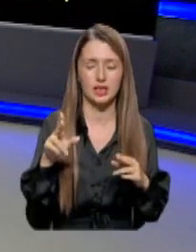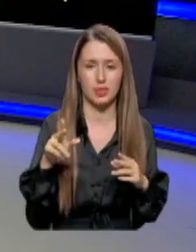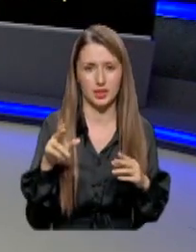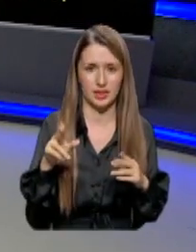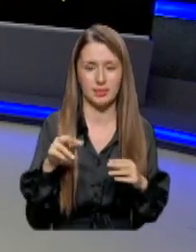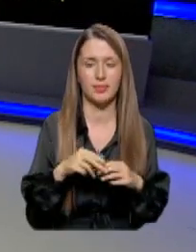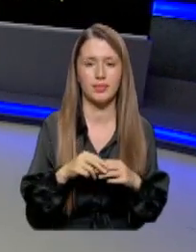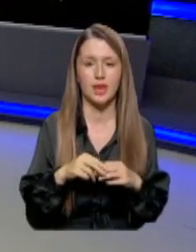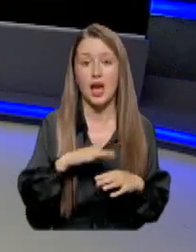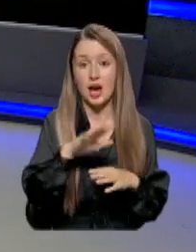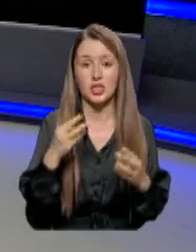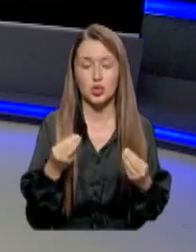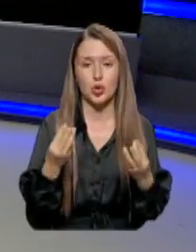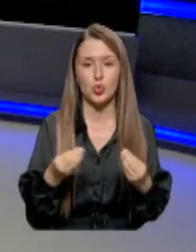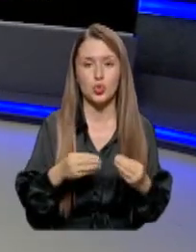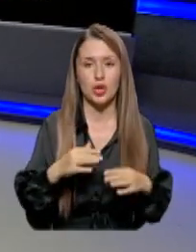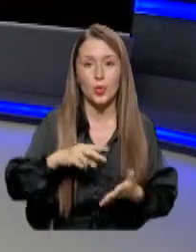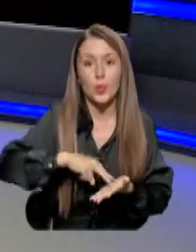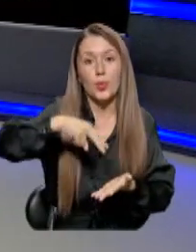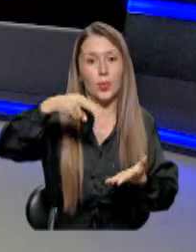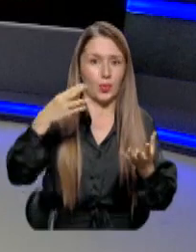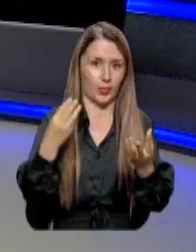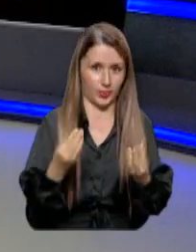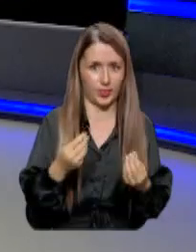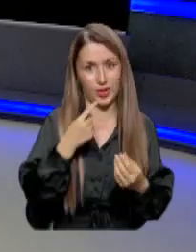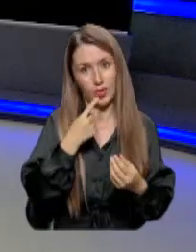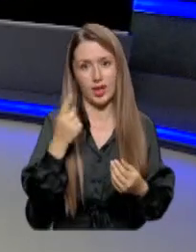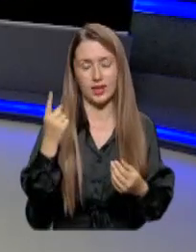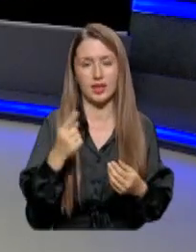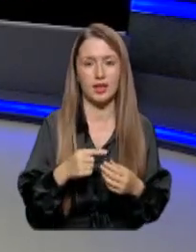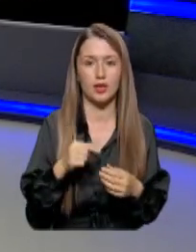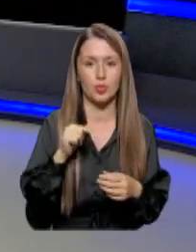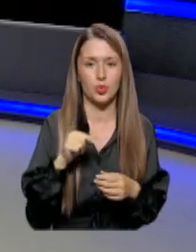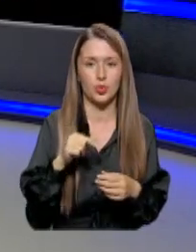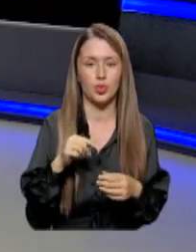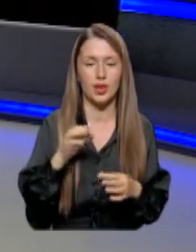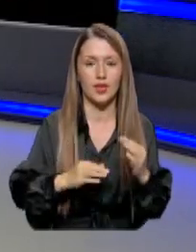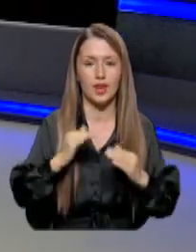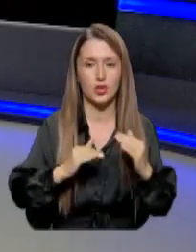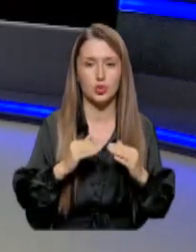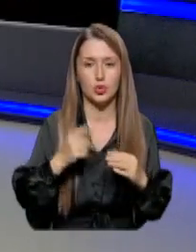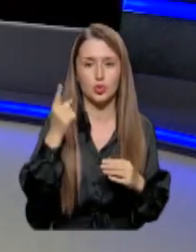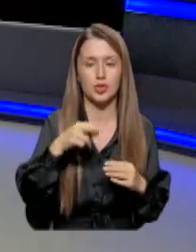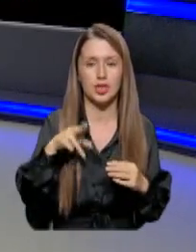%15,85'ti. Her şey güzel olacak, uçacağız, kanatlanacağız diyorlardı ya. Bugün enflasyon